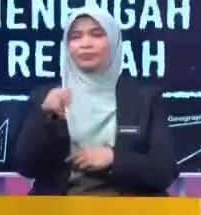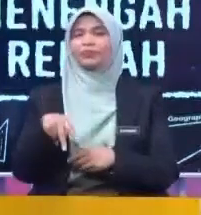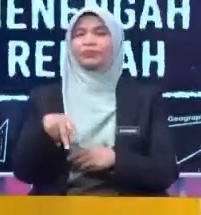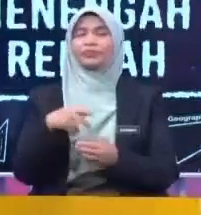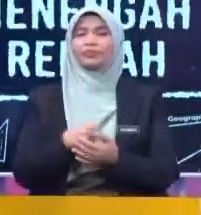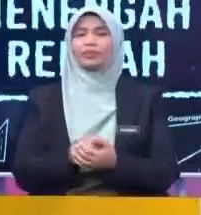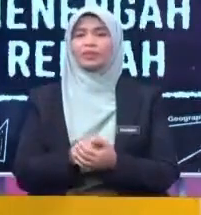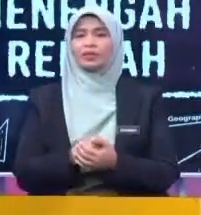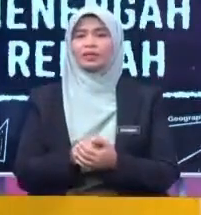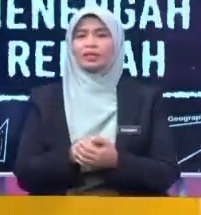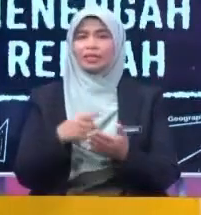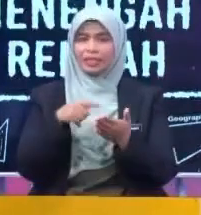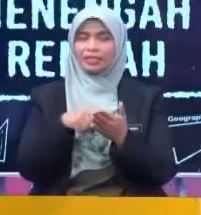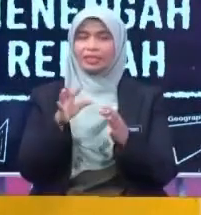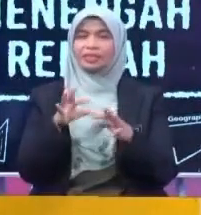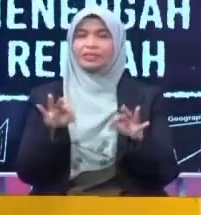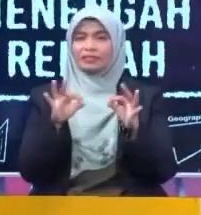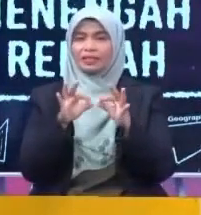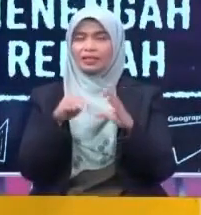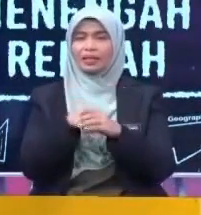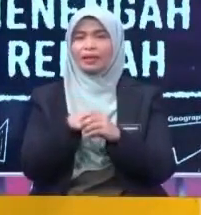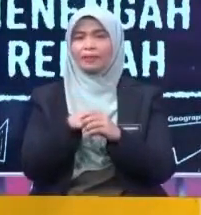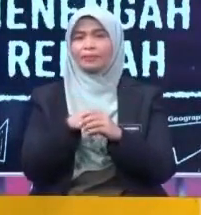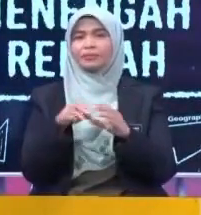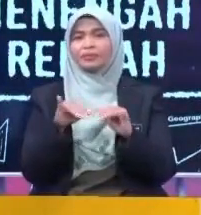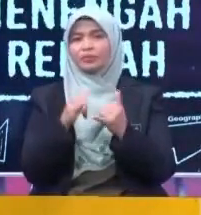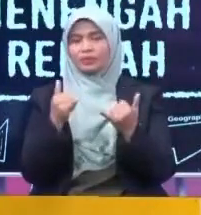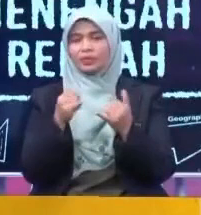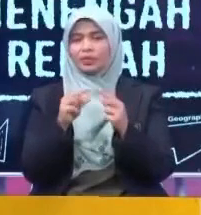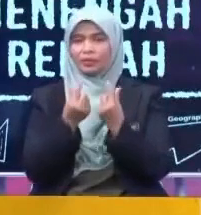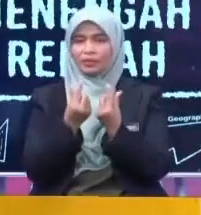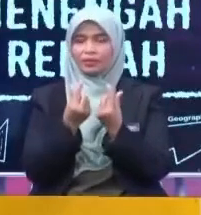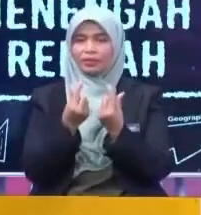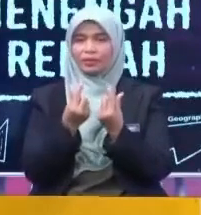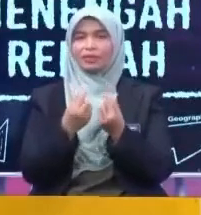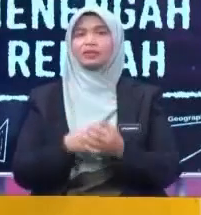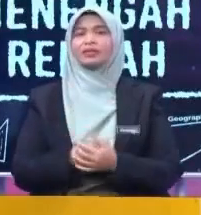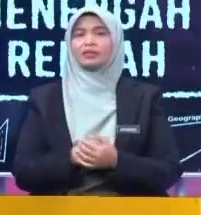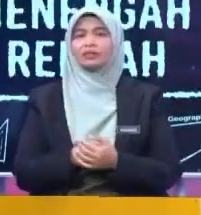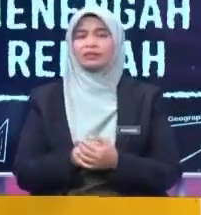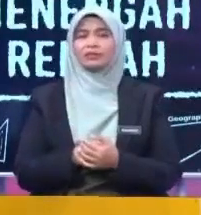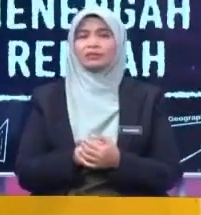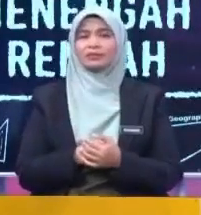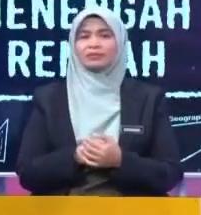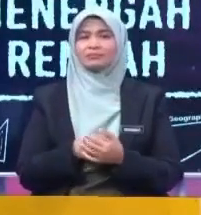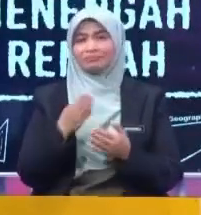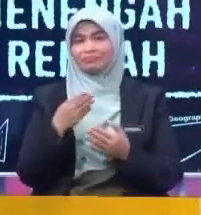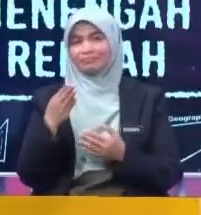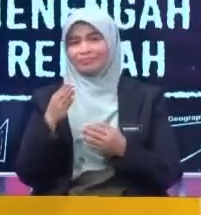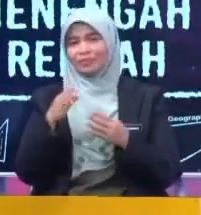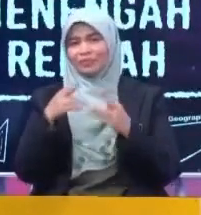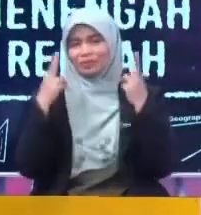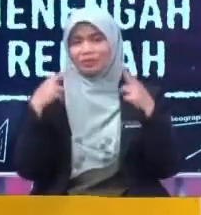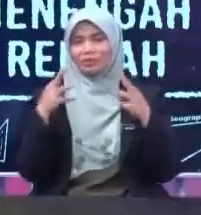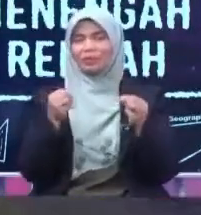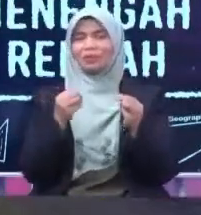mati tadi. Ini diceritakan oleh Allah di dalam surah Az-Zumar ayat 68. Okay, macam biasa, saya nak minta seorang